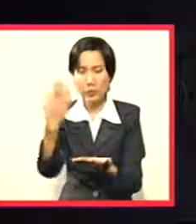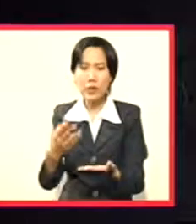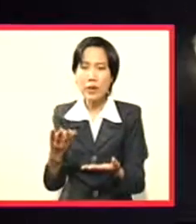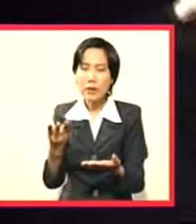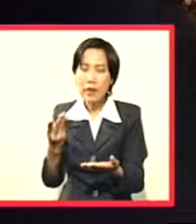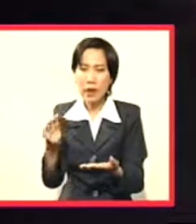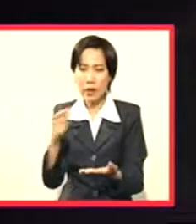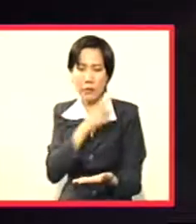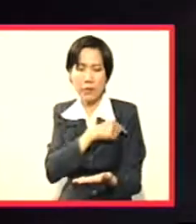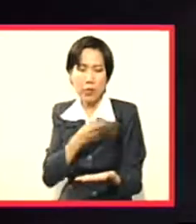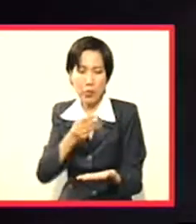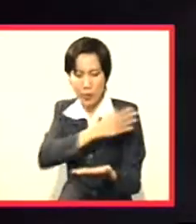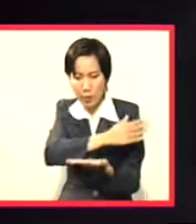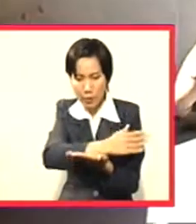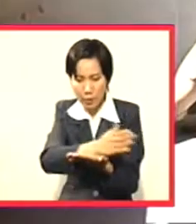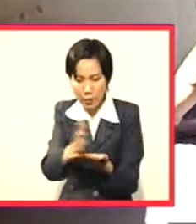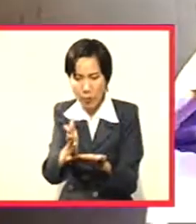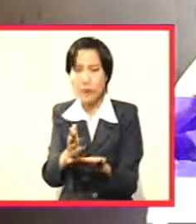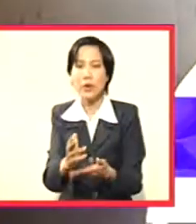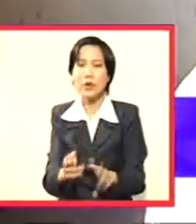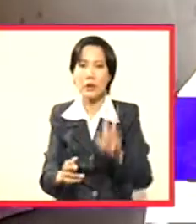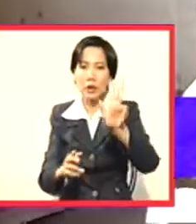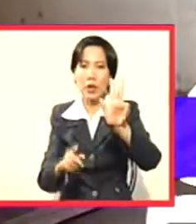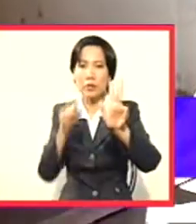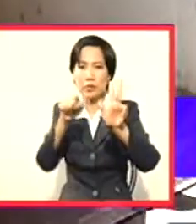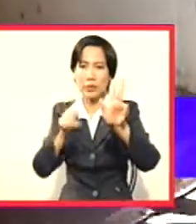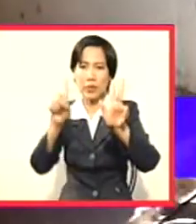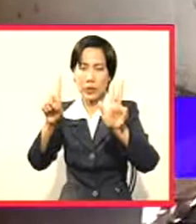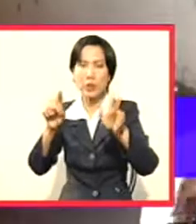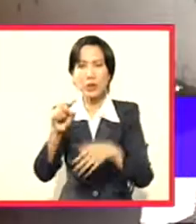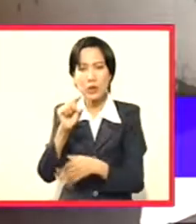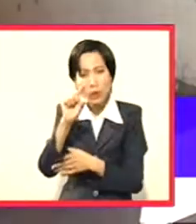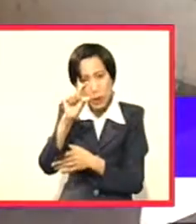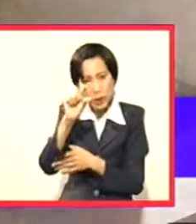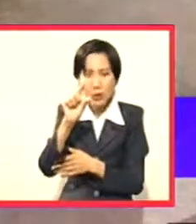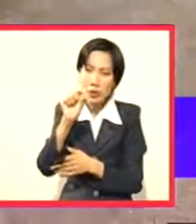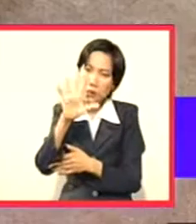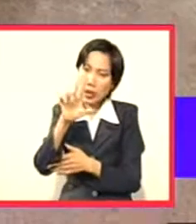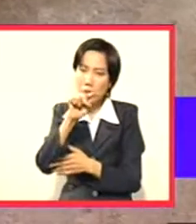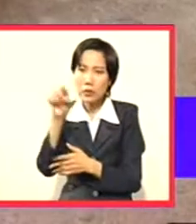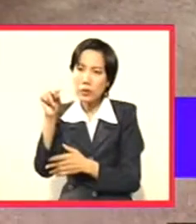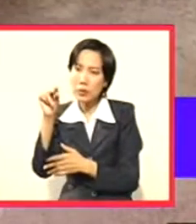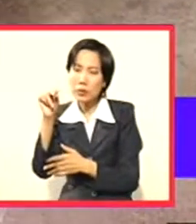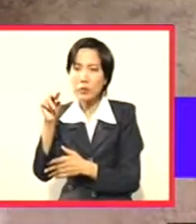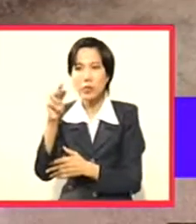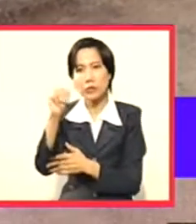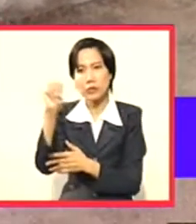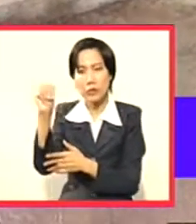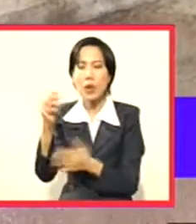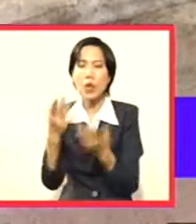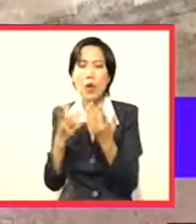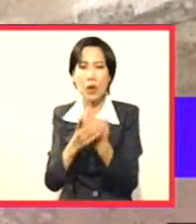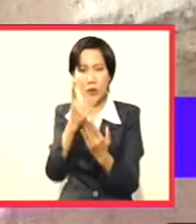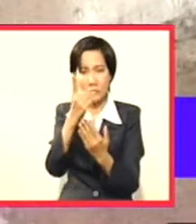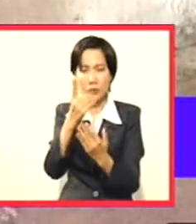ายในอัตราส่วน3:1ให้มีความหนา 25-40 มิลลิเมตรปล่อยทิ้งไว้อย่างน้อย1สัปดาห์ก่